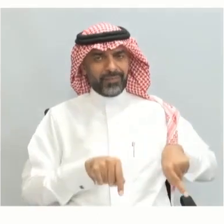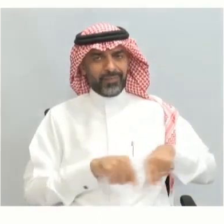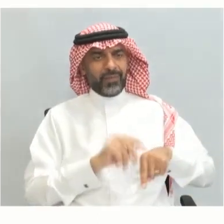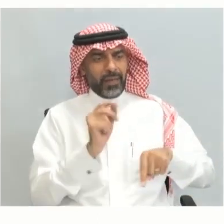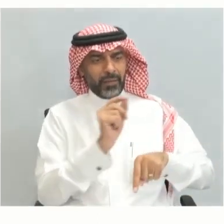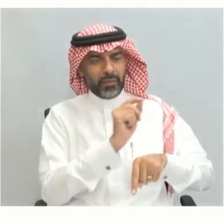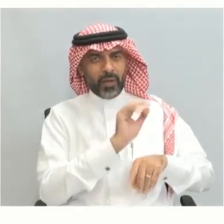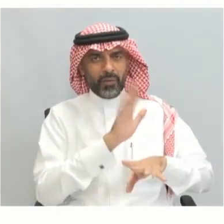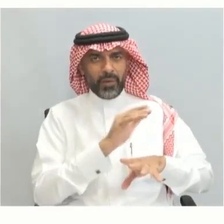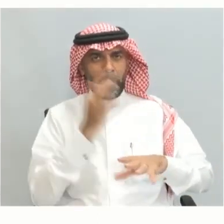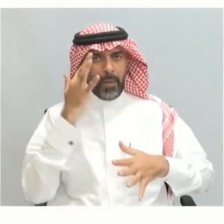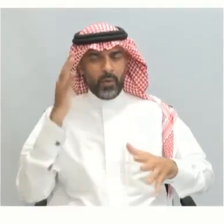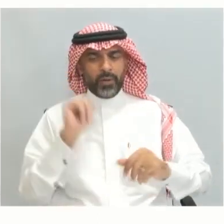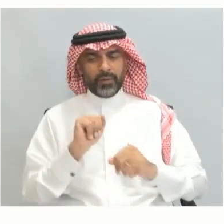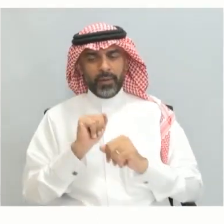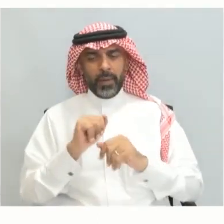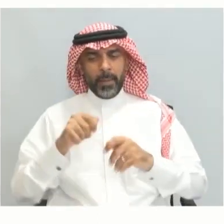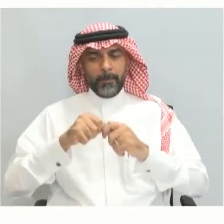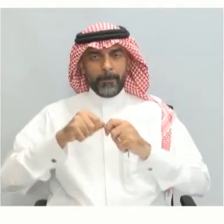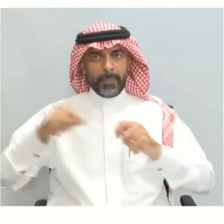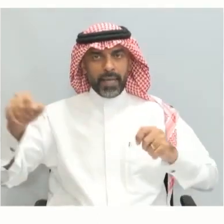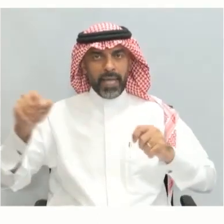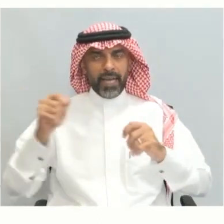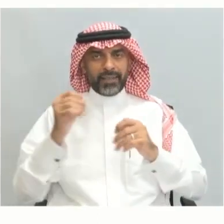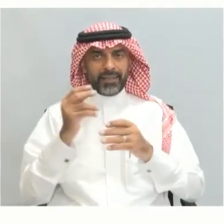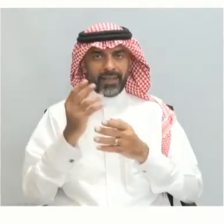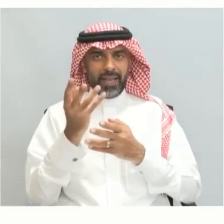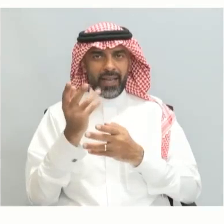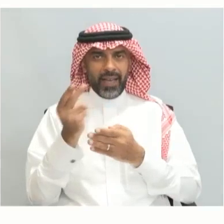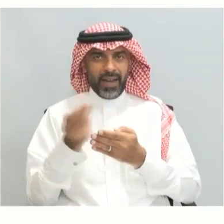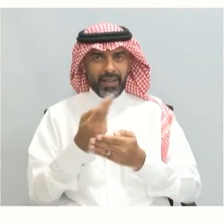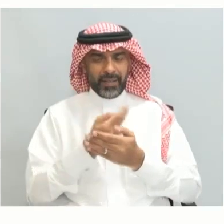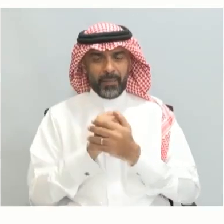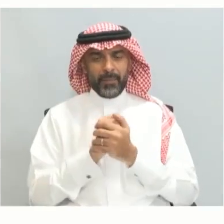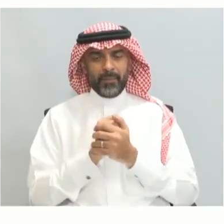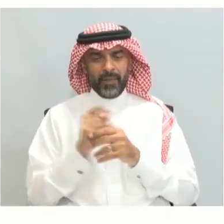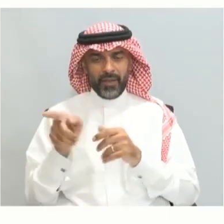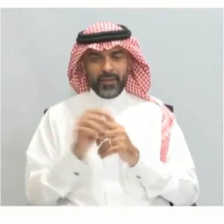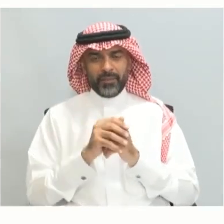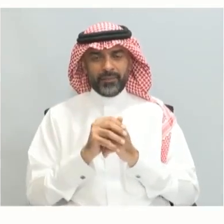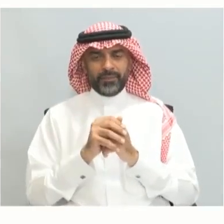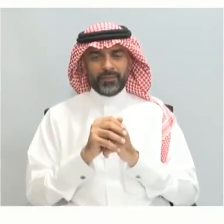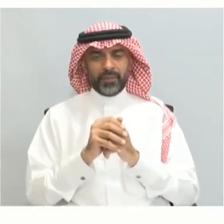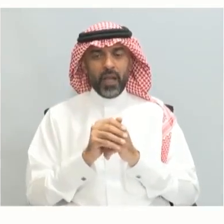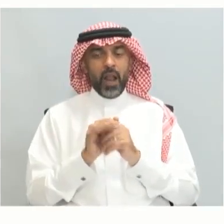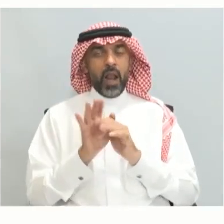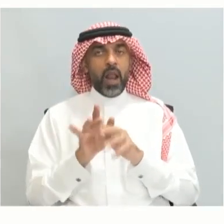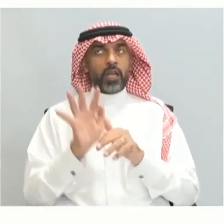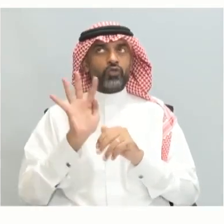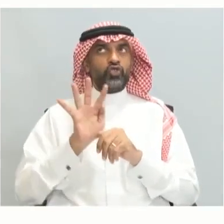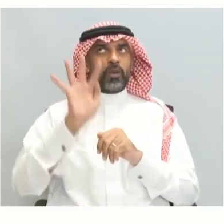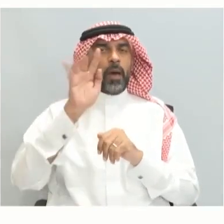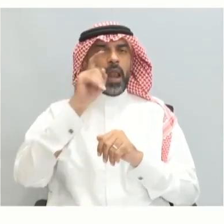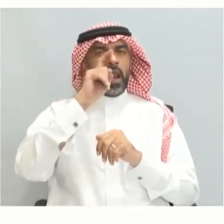الخريطه مقياس الرسم ابنائي اتجاه الشمال لابد في الخرائط لابد ان يكون